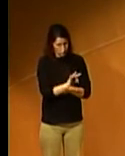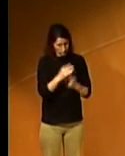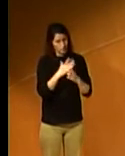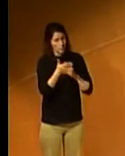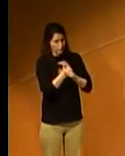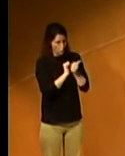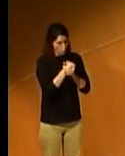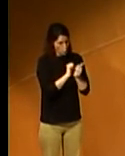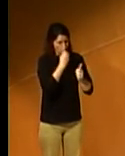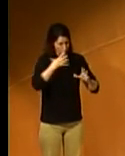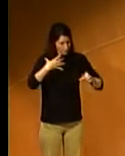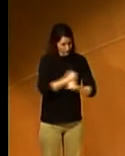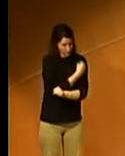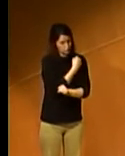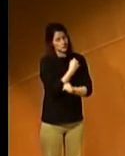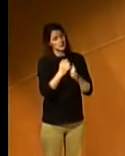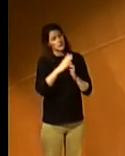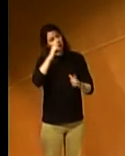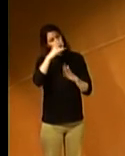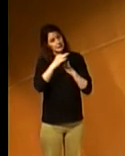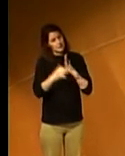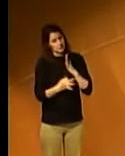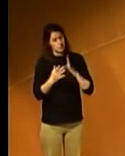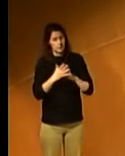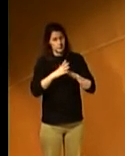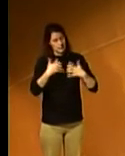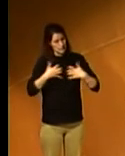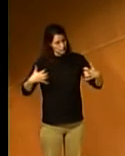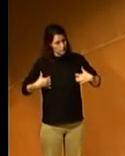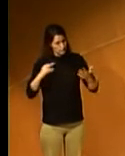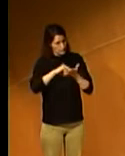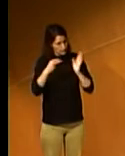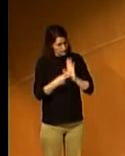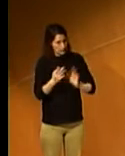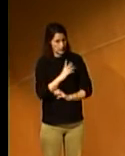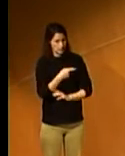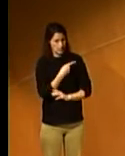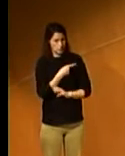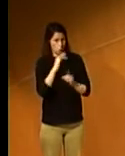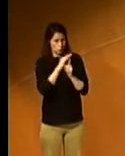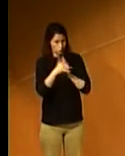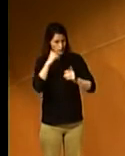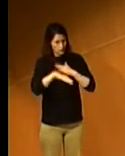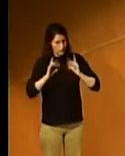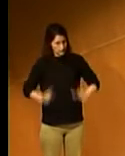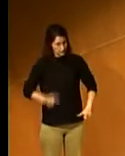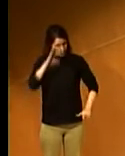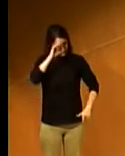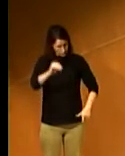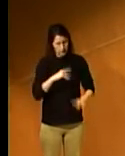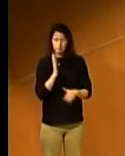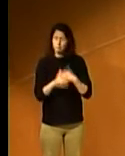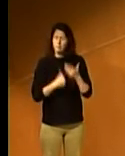j'étais professeure de sciences techniques médico-sociales en lycée professionnel. En 2011, j'ai passé un